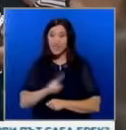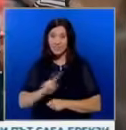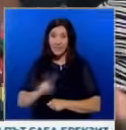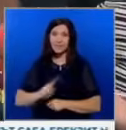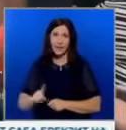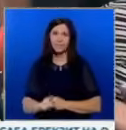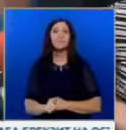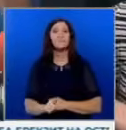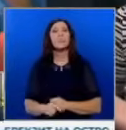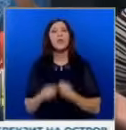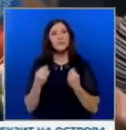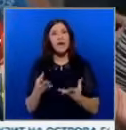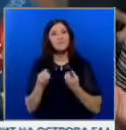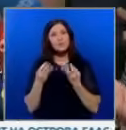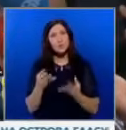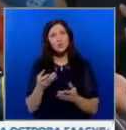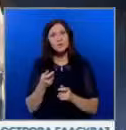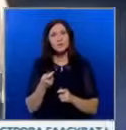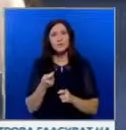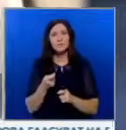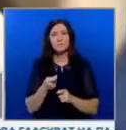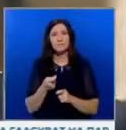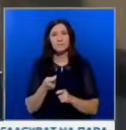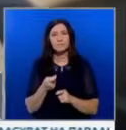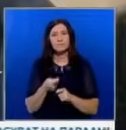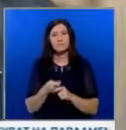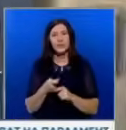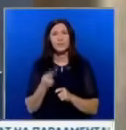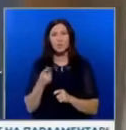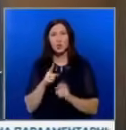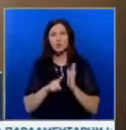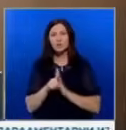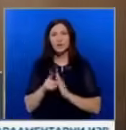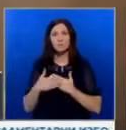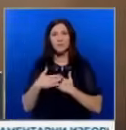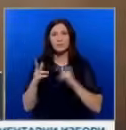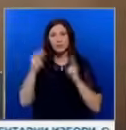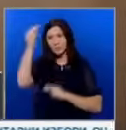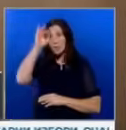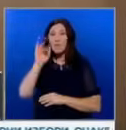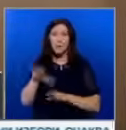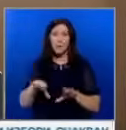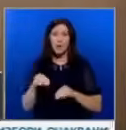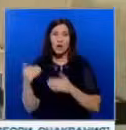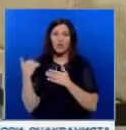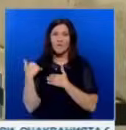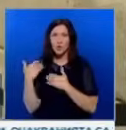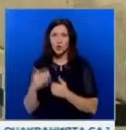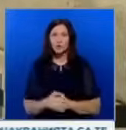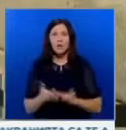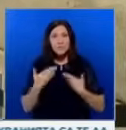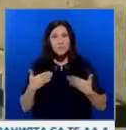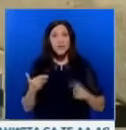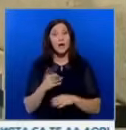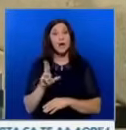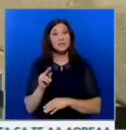не! Дава ви възможност да си правят мемета е тези. При този резултат и ППДБ не биха поели отговорност. Ние вече